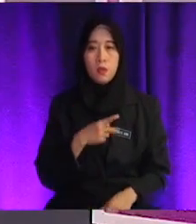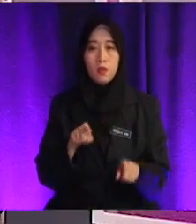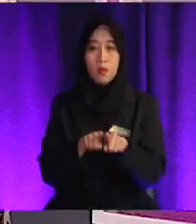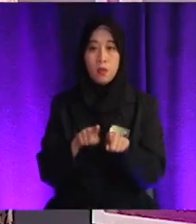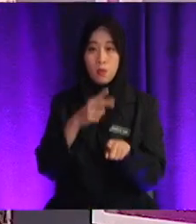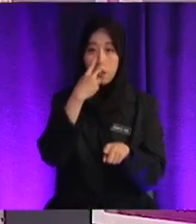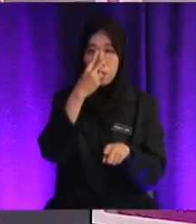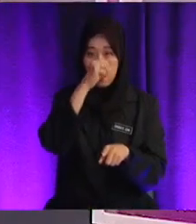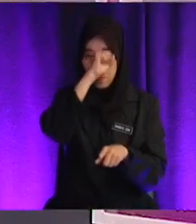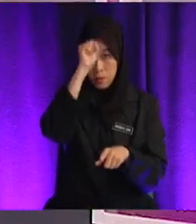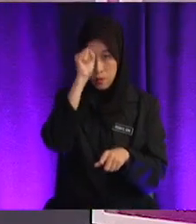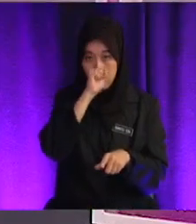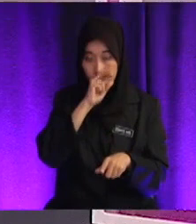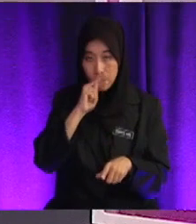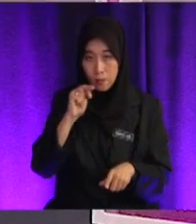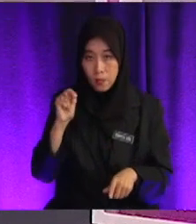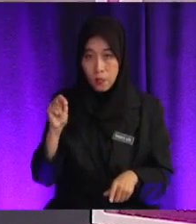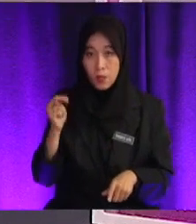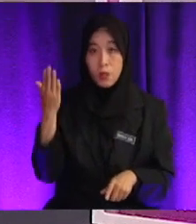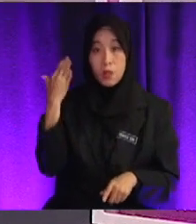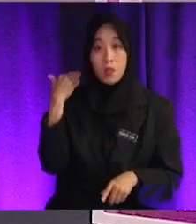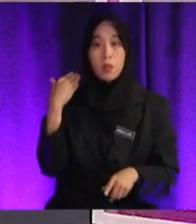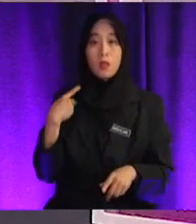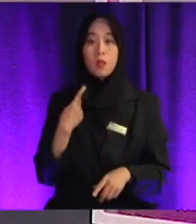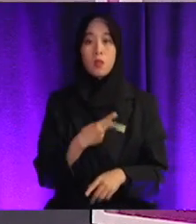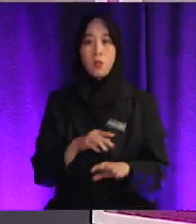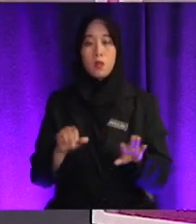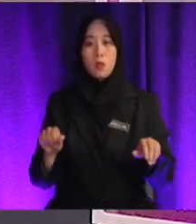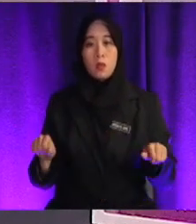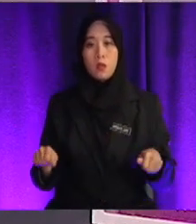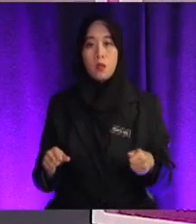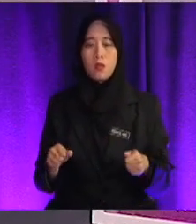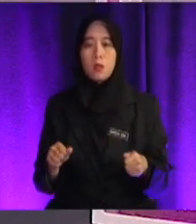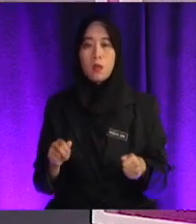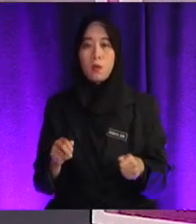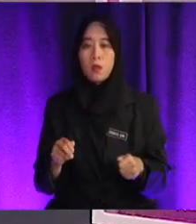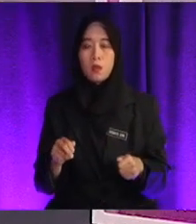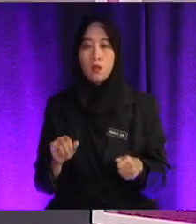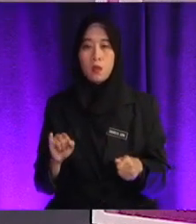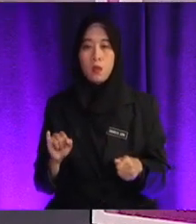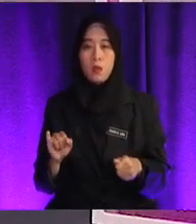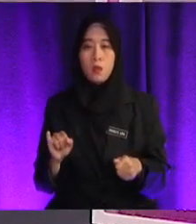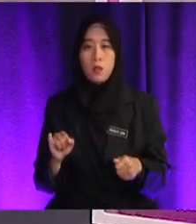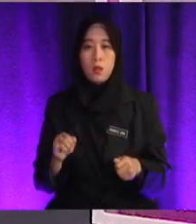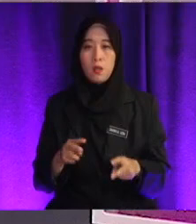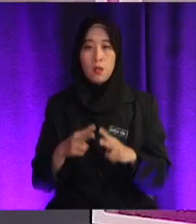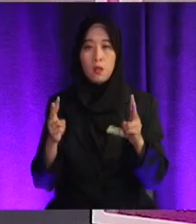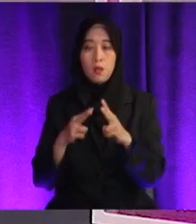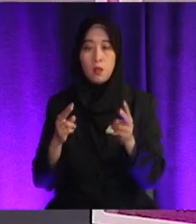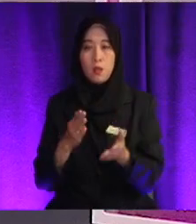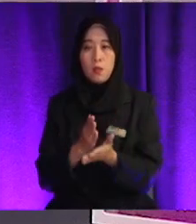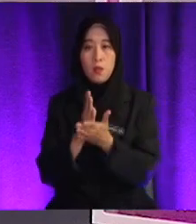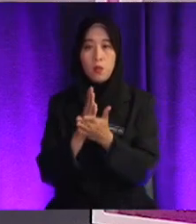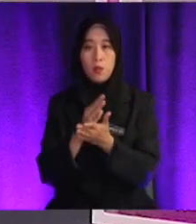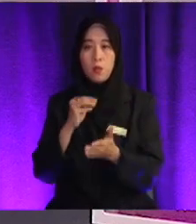ini adalah antara tadi kita buat amali kan? Sebenarnya amali tu sangat-sangat membantu pelajar murid dalam menjawab soalan.